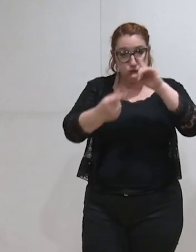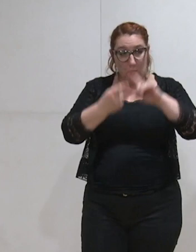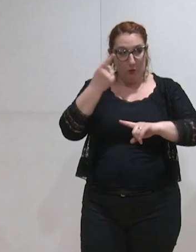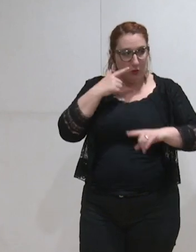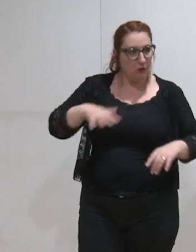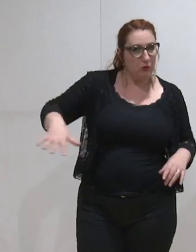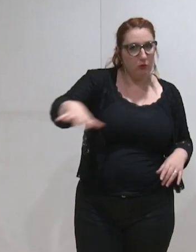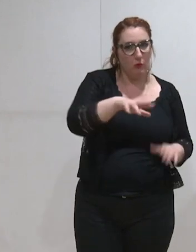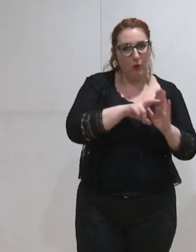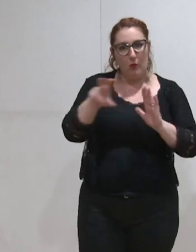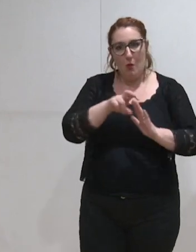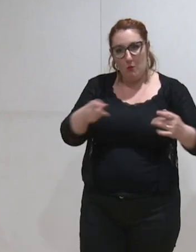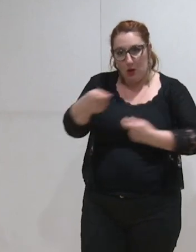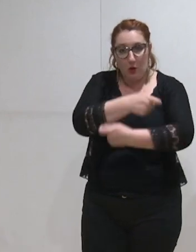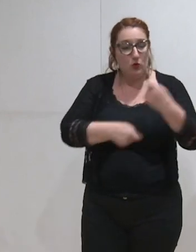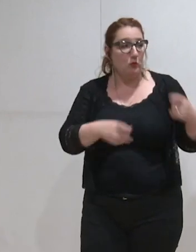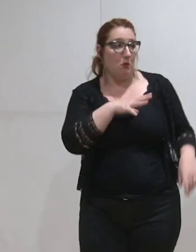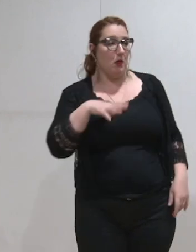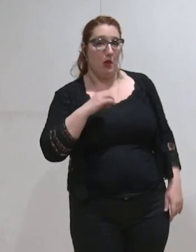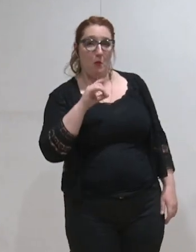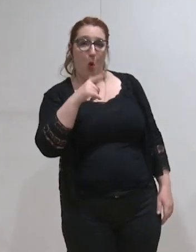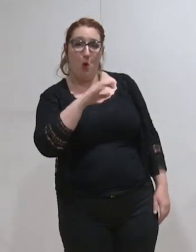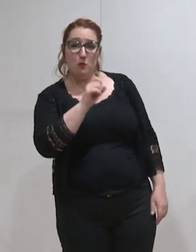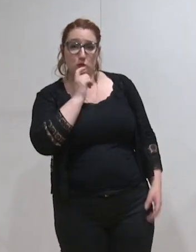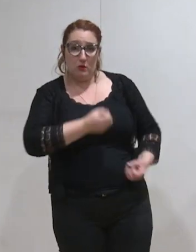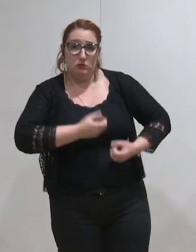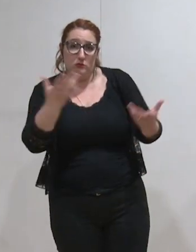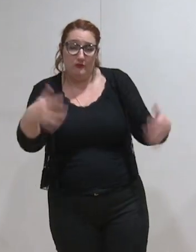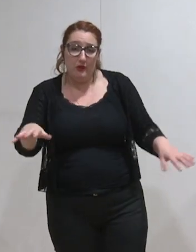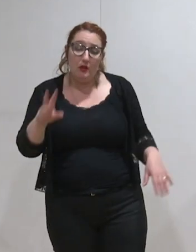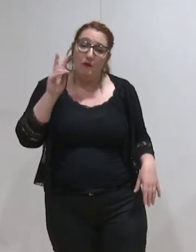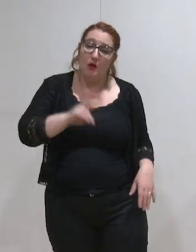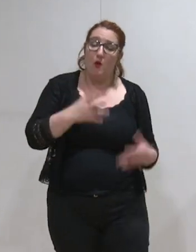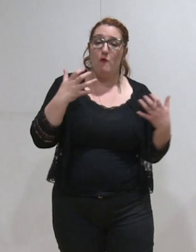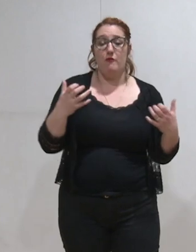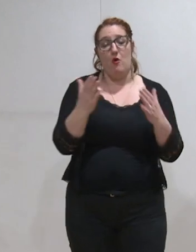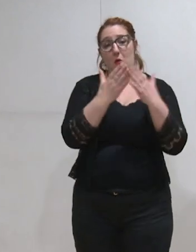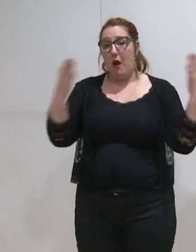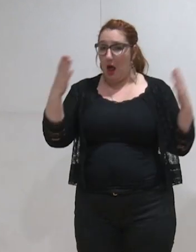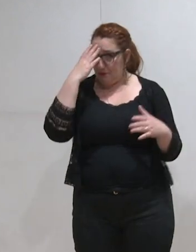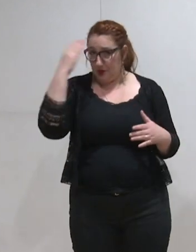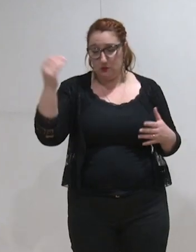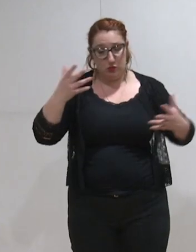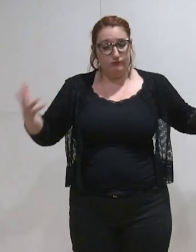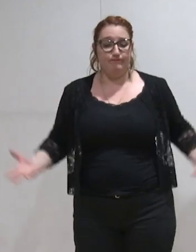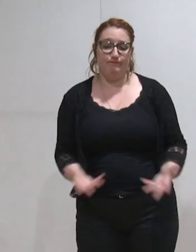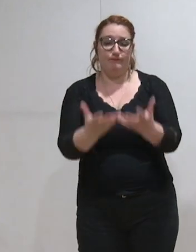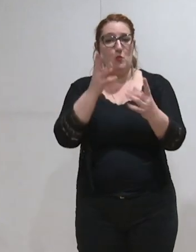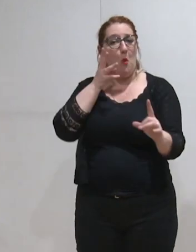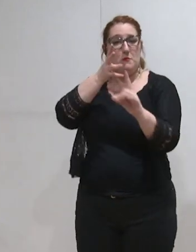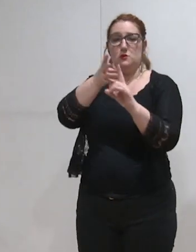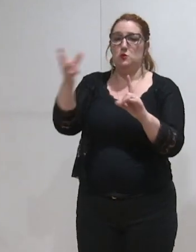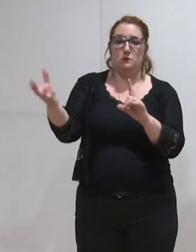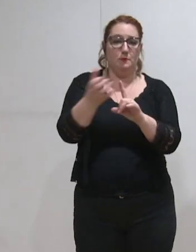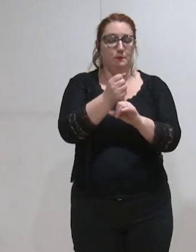et nous tenons effectivement à donner alpexo les meilleures chances pour réussir sa mission à ce titre donc